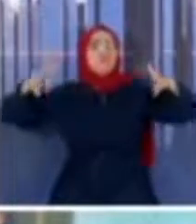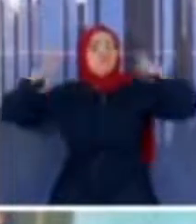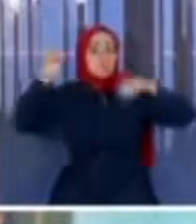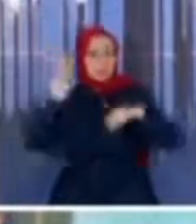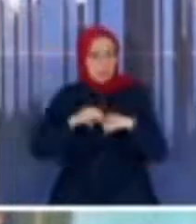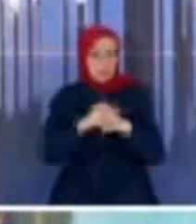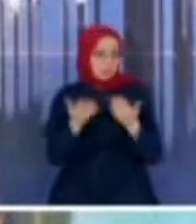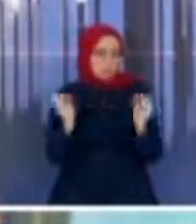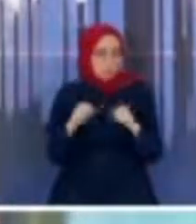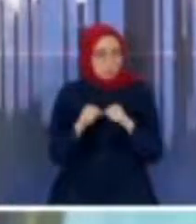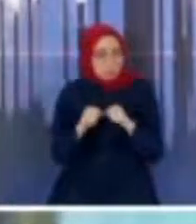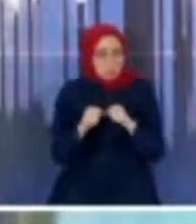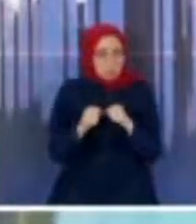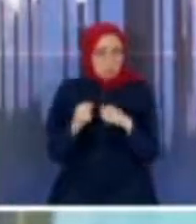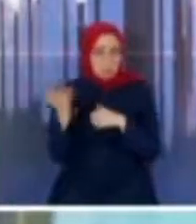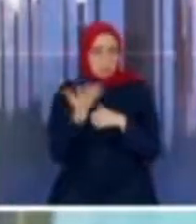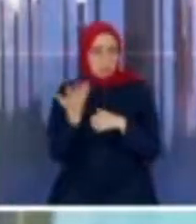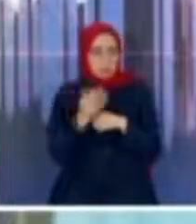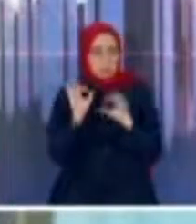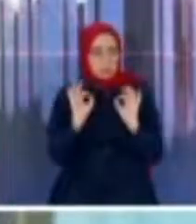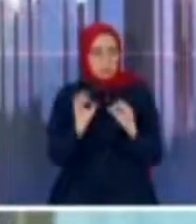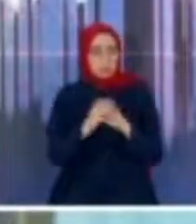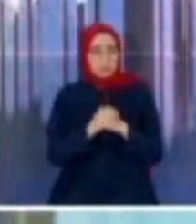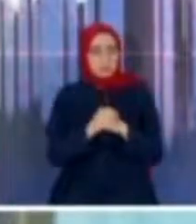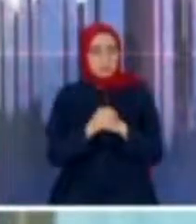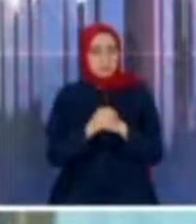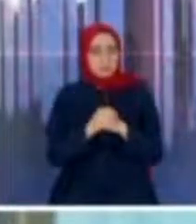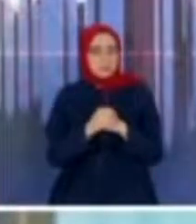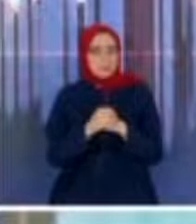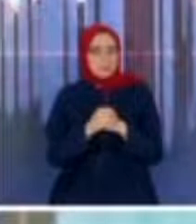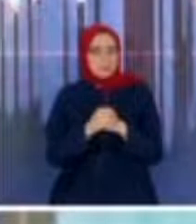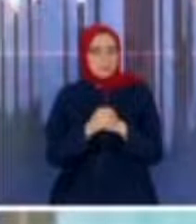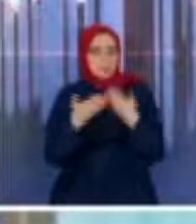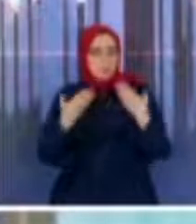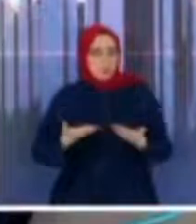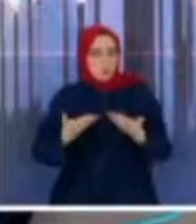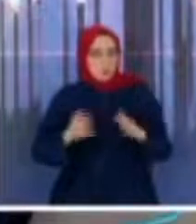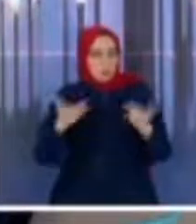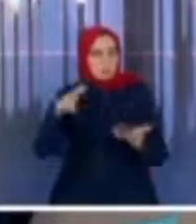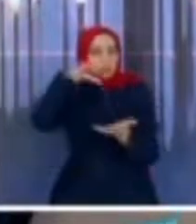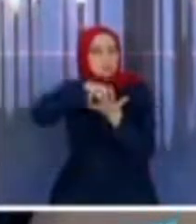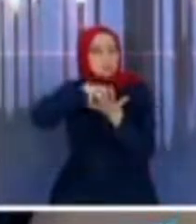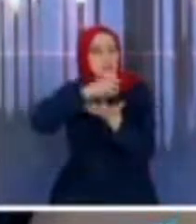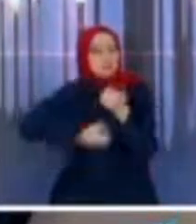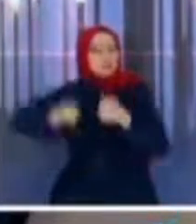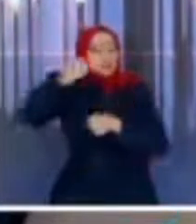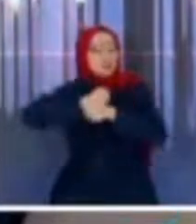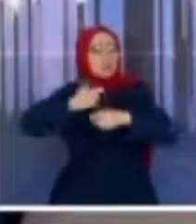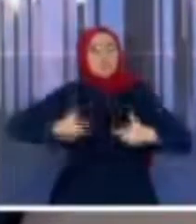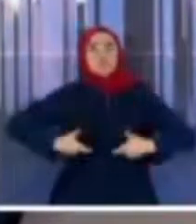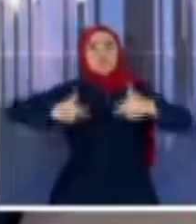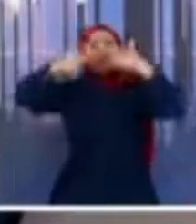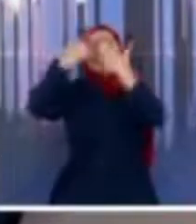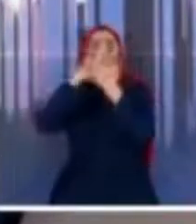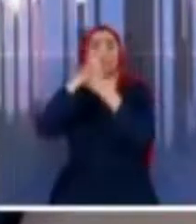اخره، شويه جري والهيث الى اخره. دونك اليوم علاش مركز كامل؟ علاش بنيه كامله؟